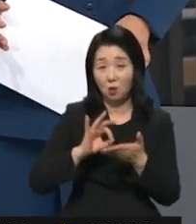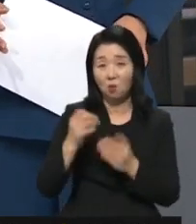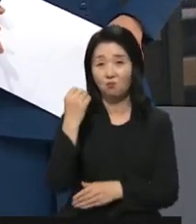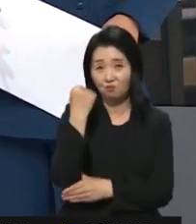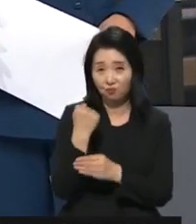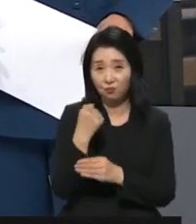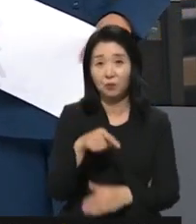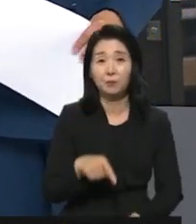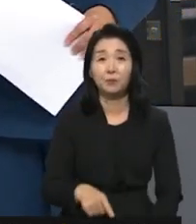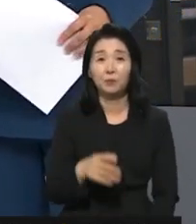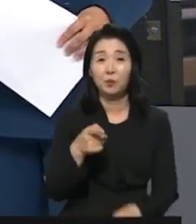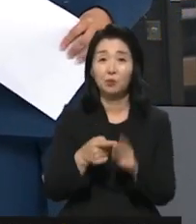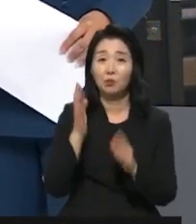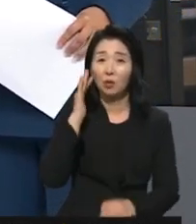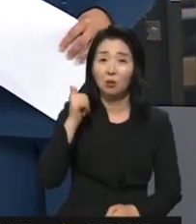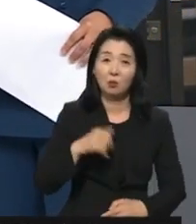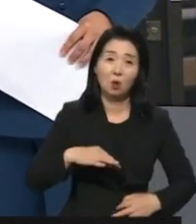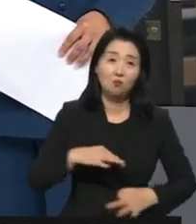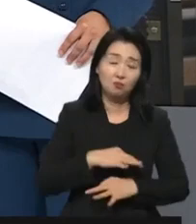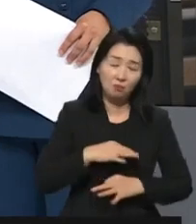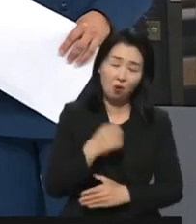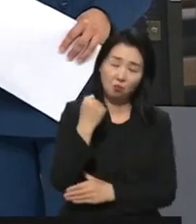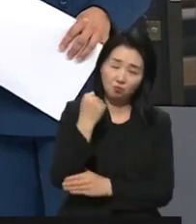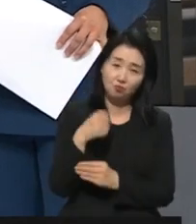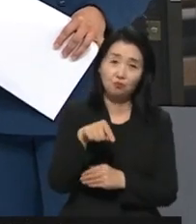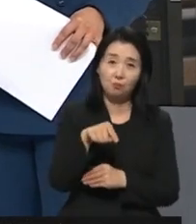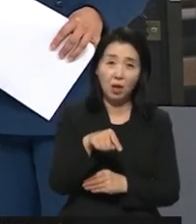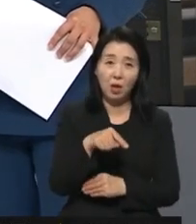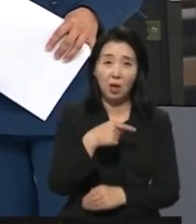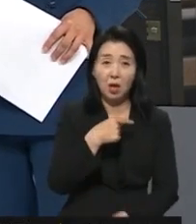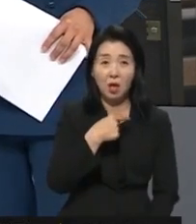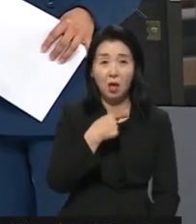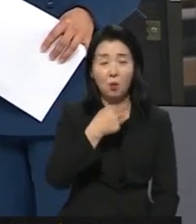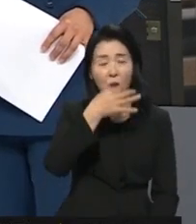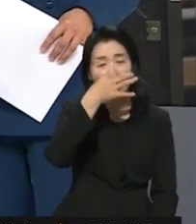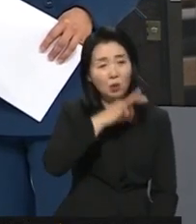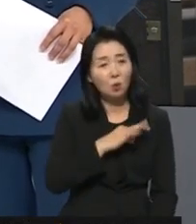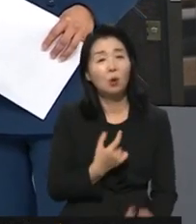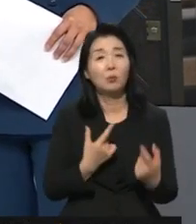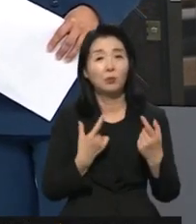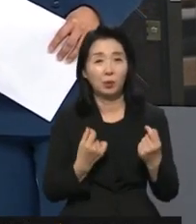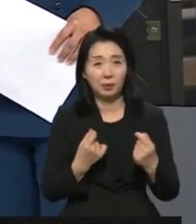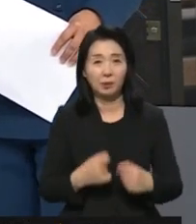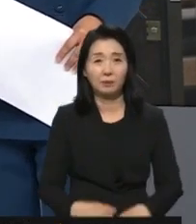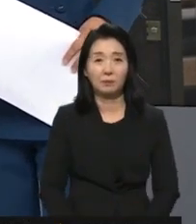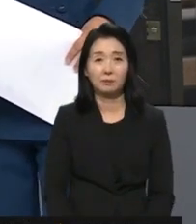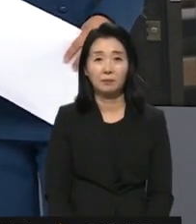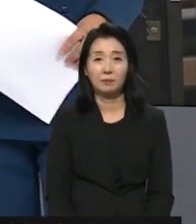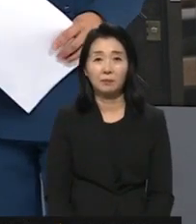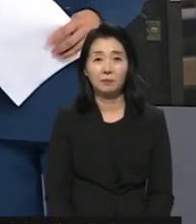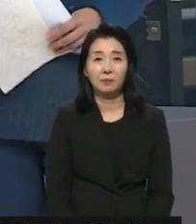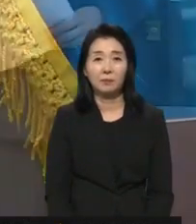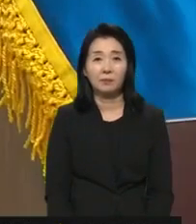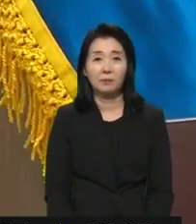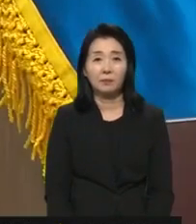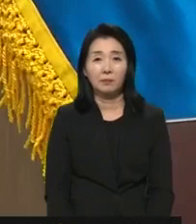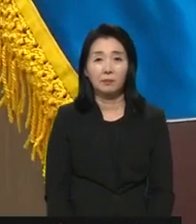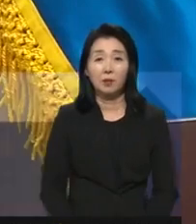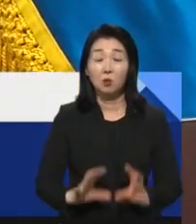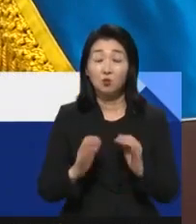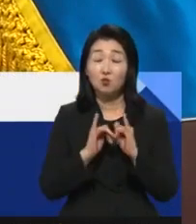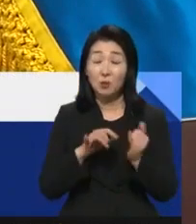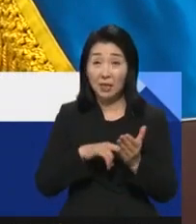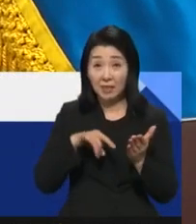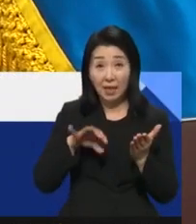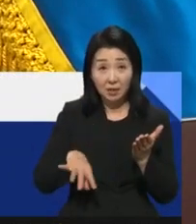윤 대통령은 이거 부정과 부패의 이권 카르텔이라고 오늘 명명했습니다. 국민의